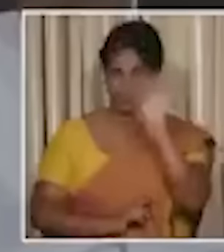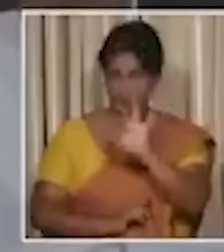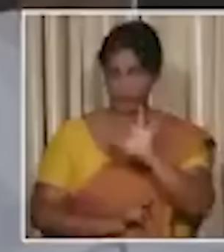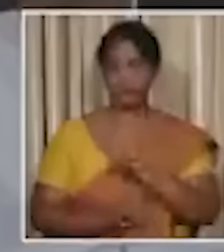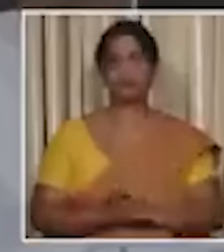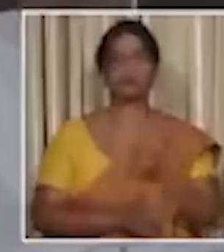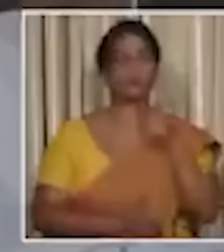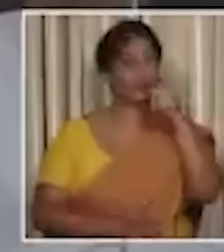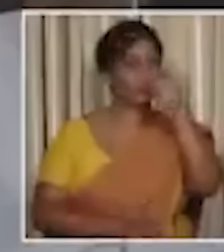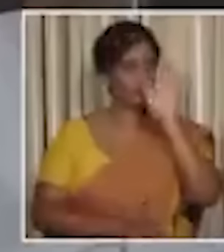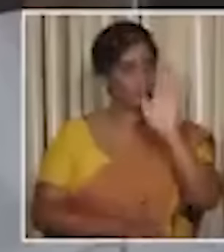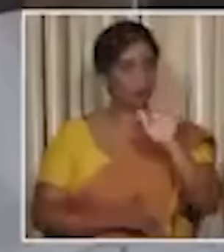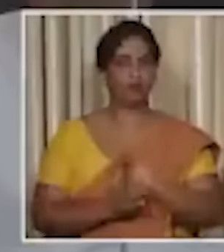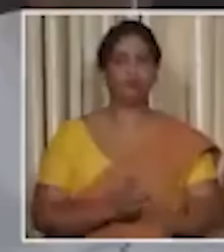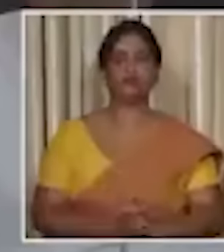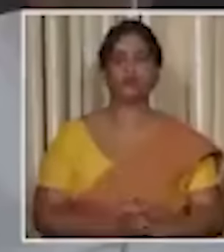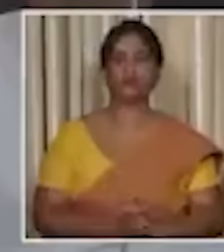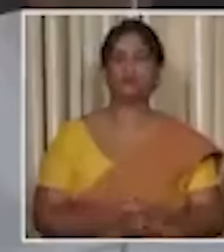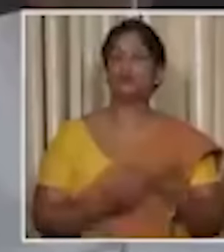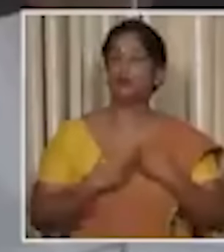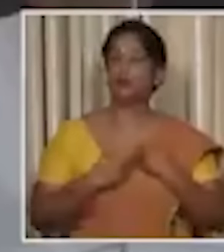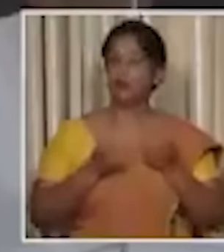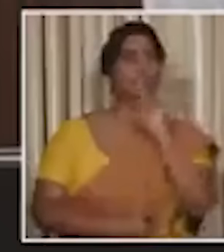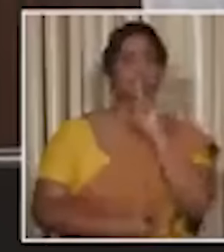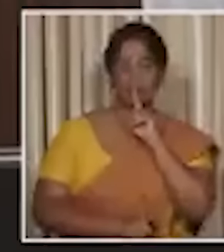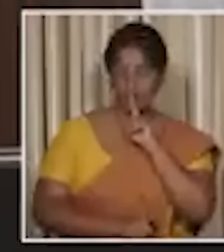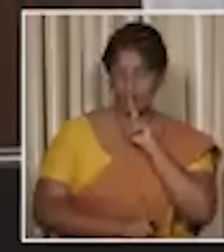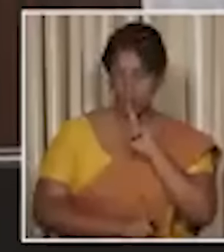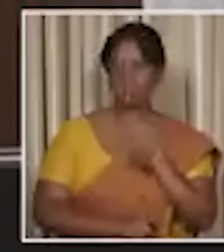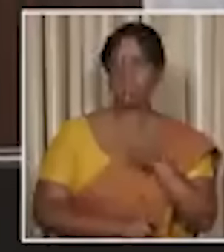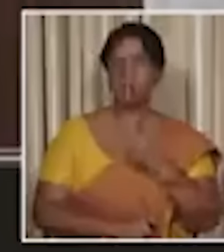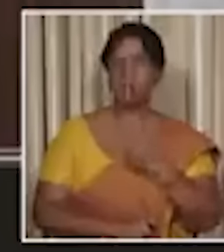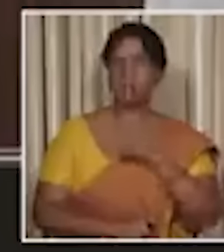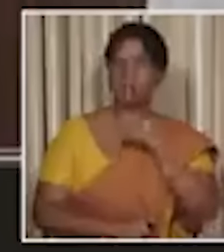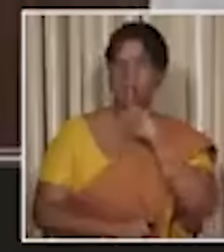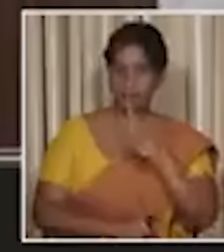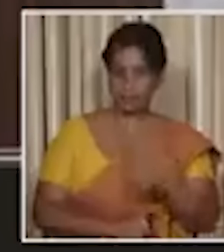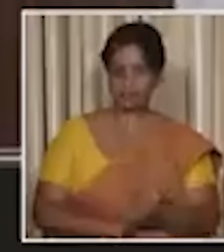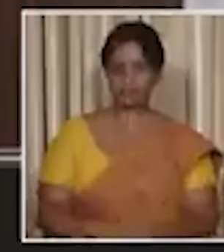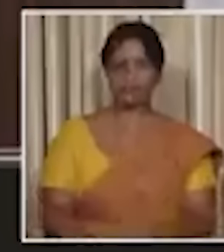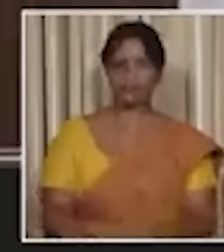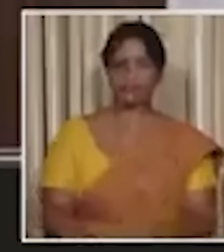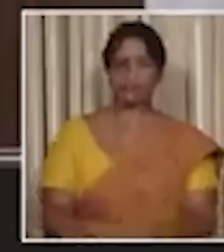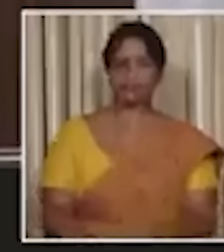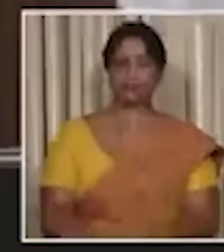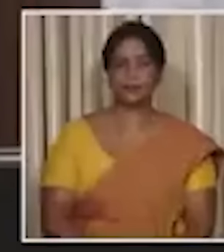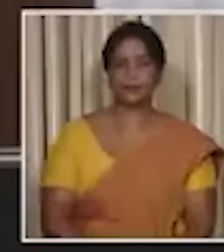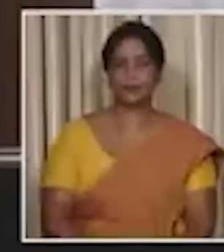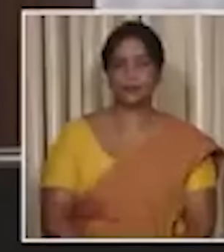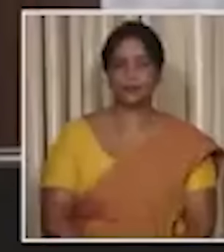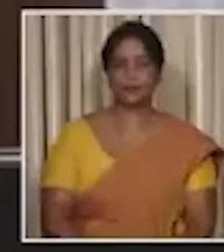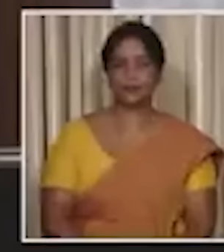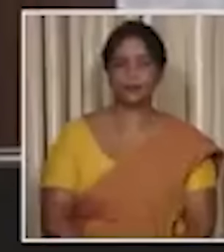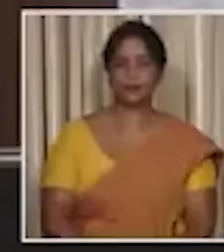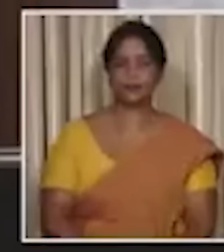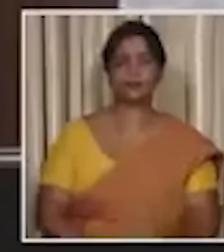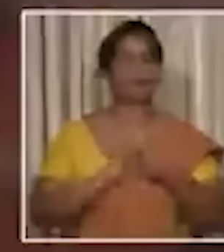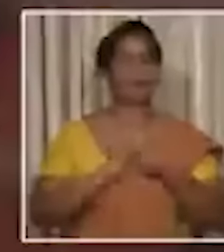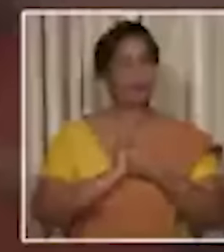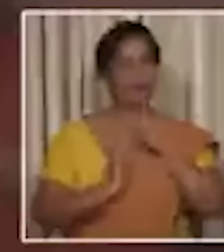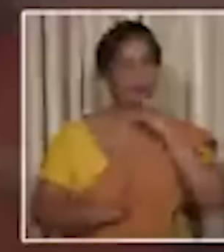உரை இடம்பெற்றிருந்தது. அதன் பின்னர் பிரதி சபாநாயகர் தெரிவிக்கான அழைப்பு விடுக்கப்பட்டிருந்தது. பிரதி சபாநாயகர் பதவிக்கு முகமன் ரிஸ்வியின் பேரை அமைச்சர் நலிந்த